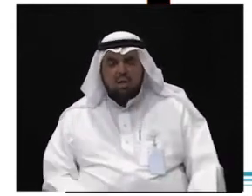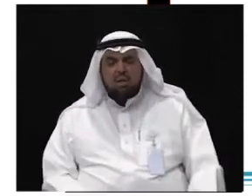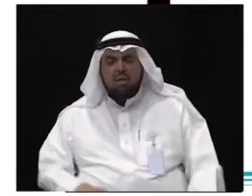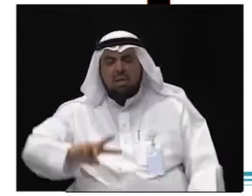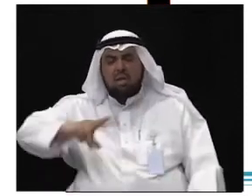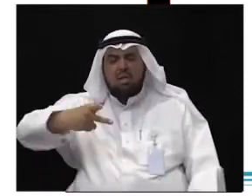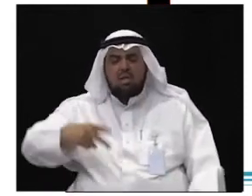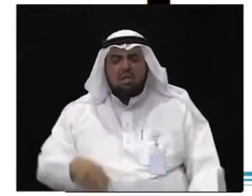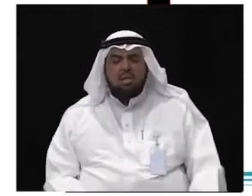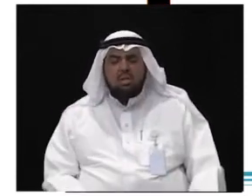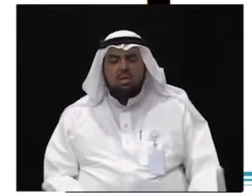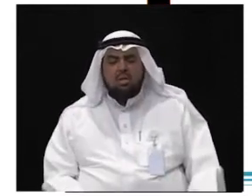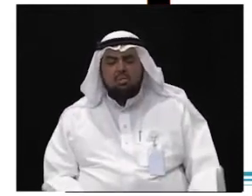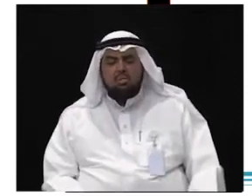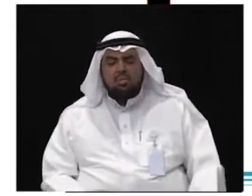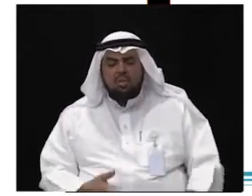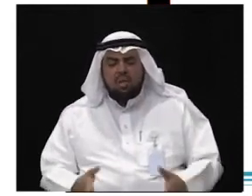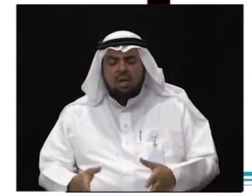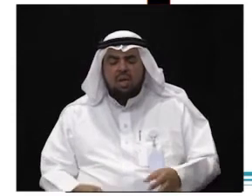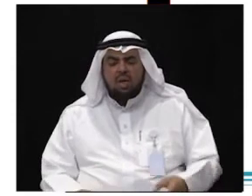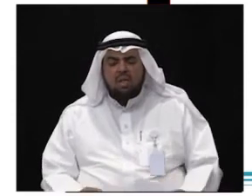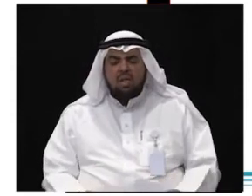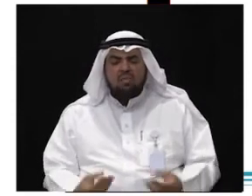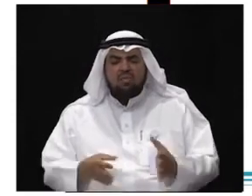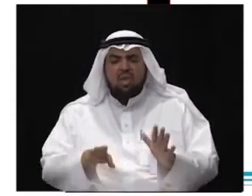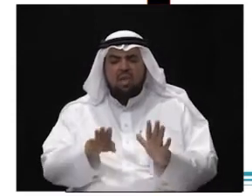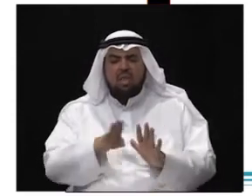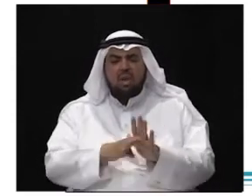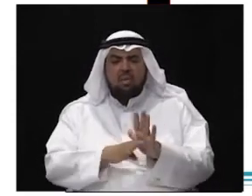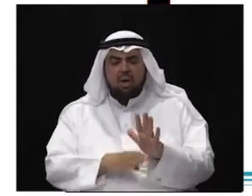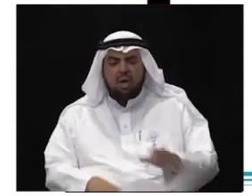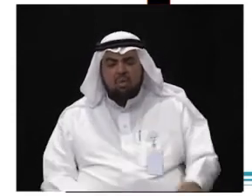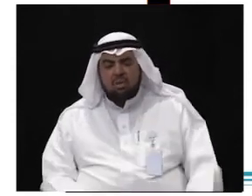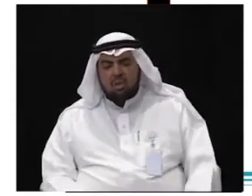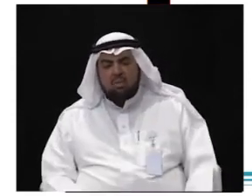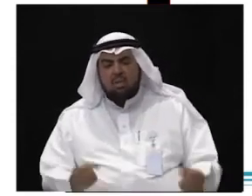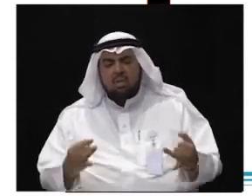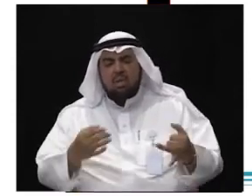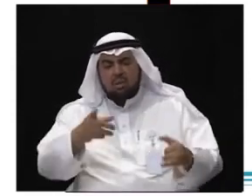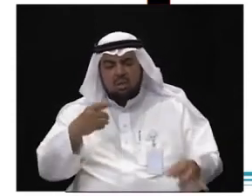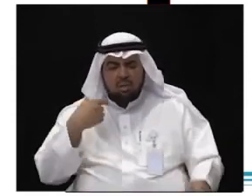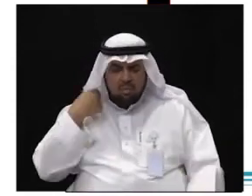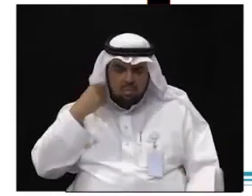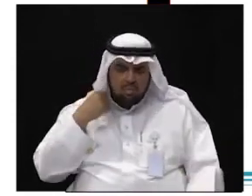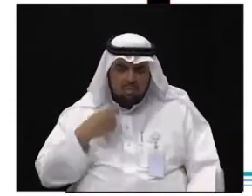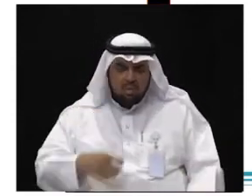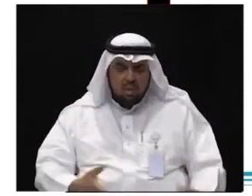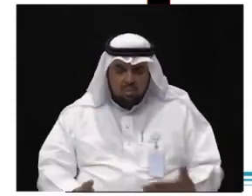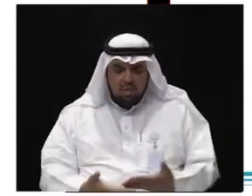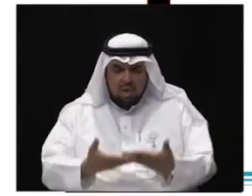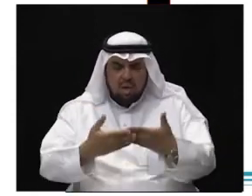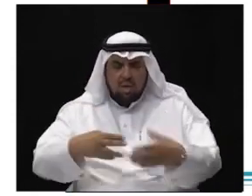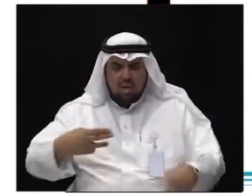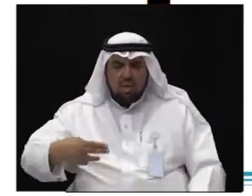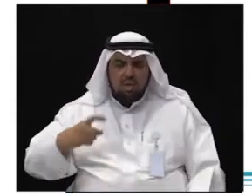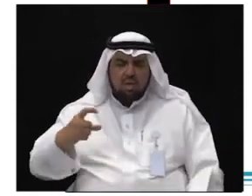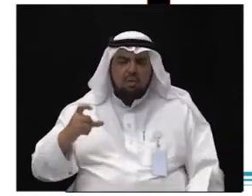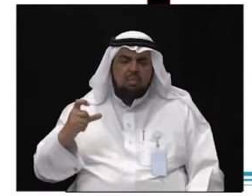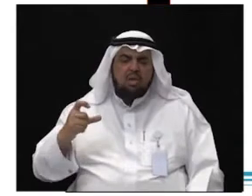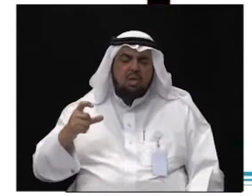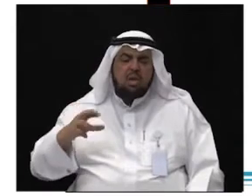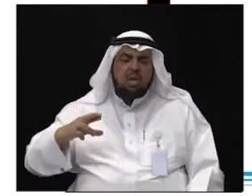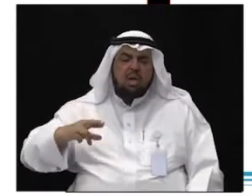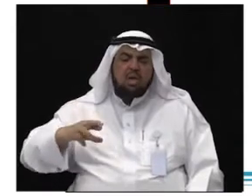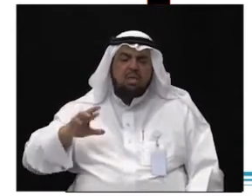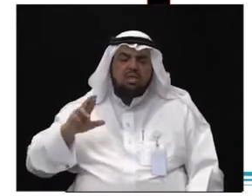رتب طريقة تنفيذ البرنامج للعملية الحسابية التي تظهر أمامك. هل يمكنكم مساعدة عبد العزيز في التوصل